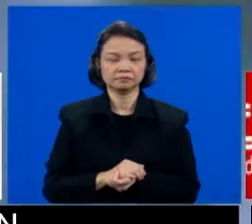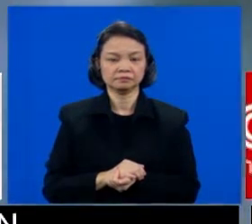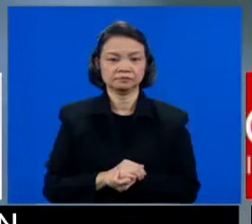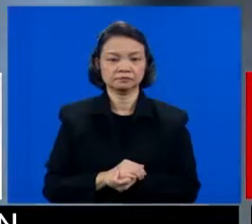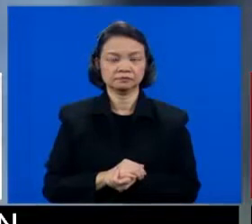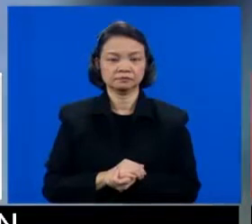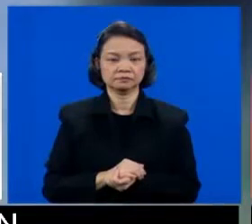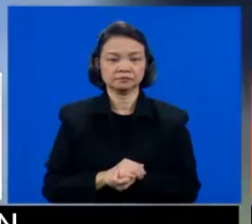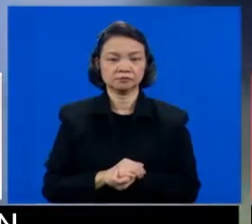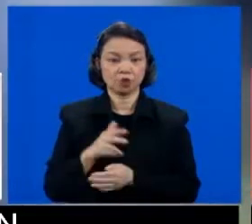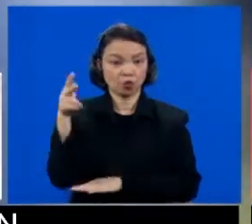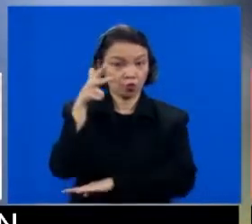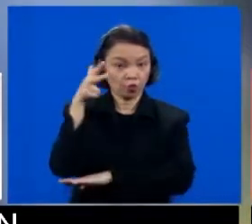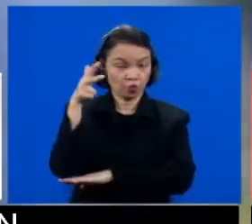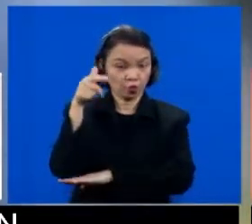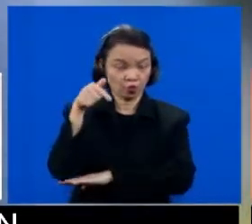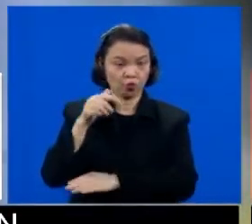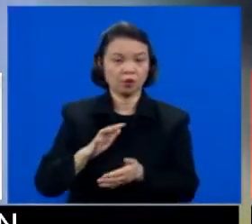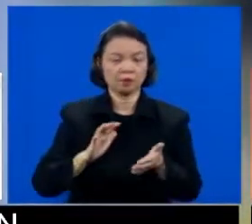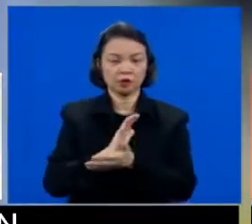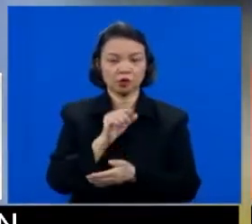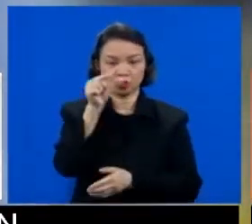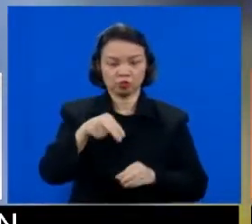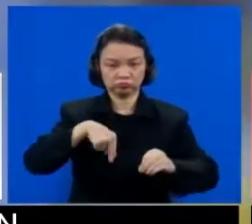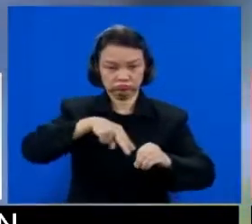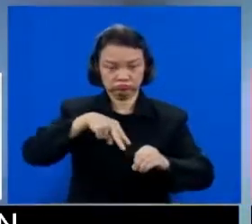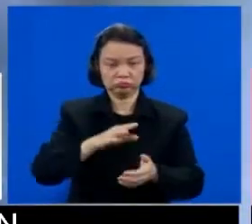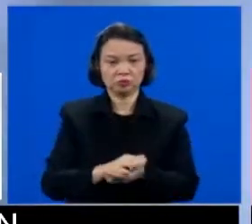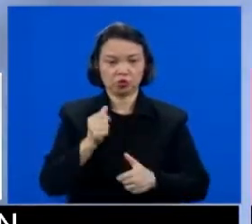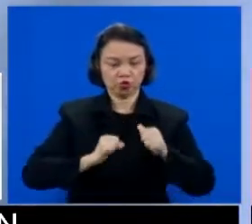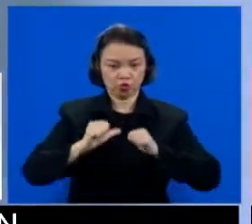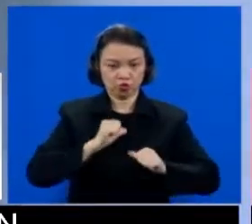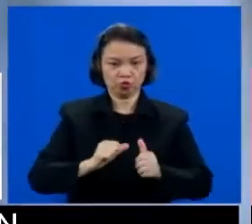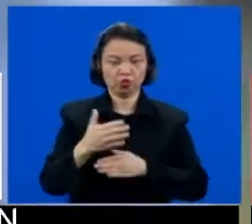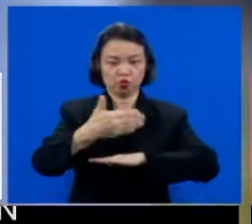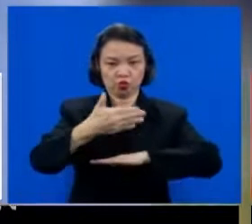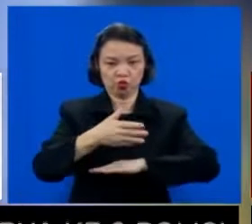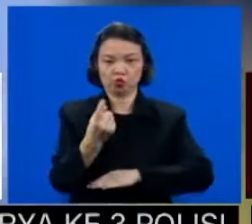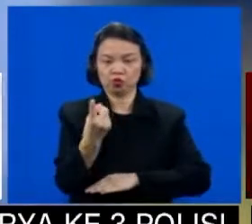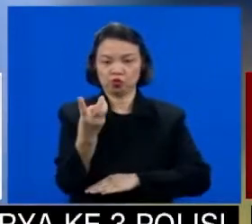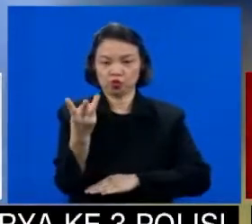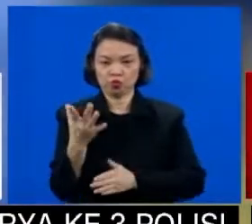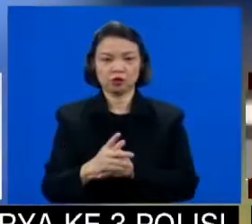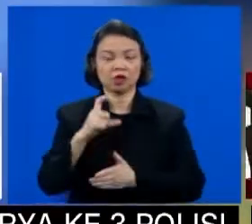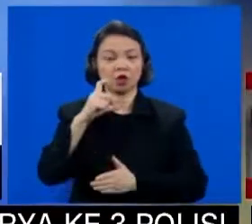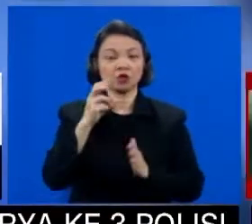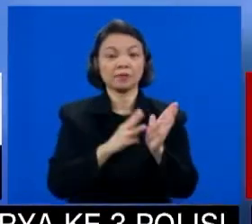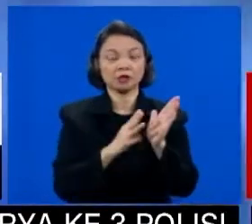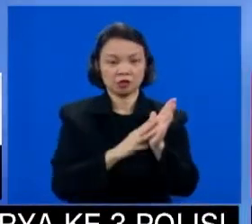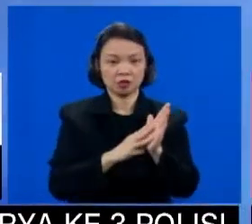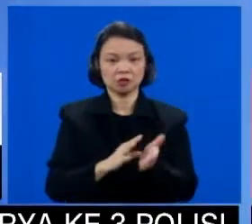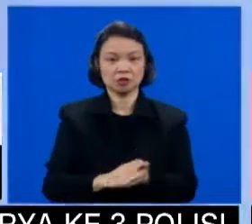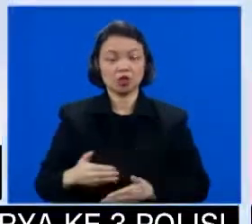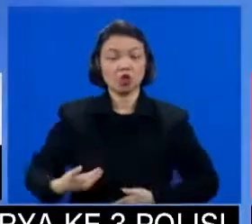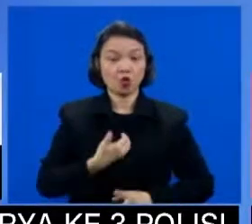Inilah rekaman kamera pengawas saat mantan pesepak bola dan juga pemain sinetron Claudio Martinez menjadi korban penganiayaan oleh sejumlah orang